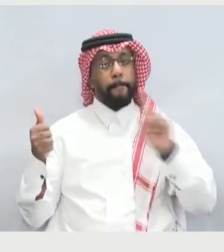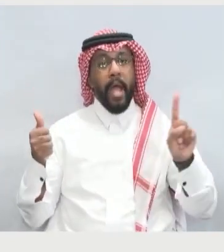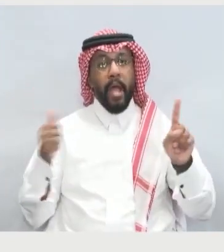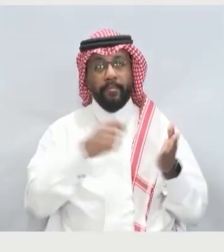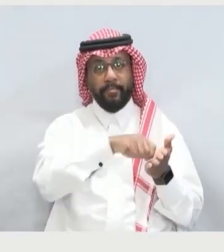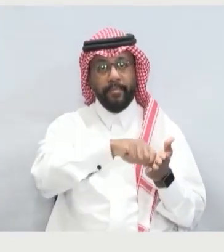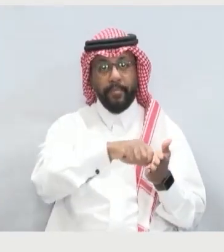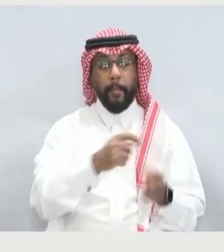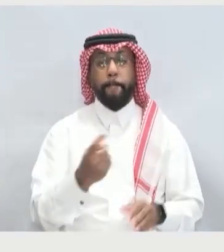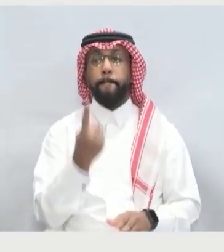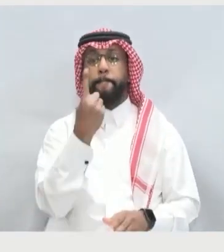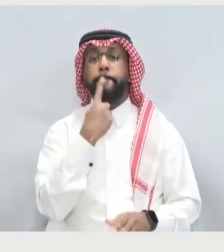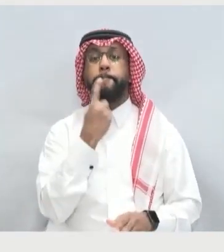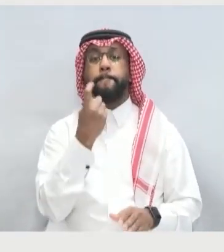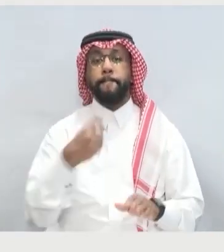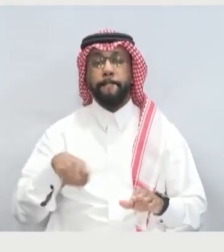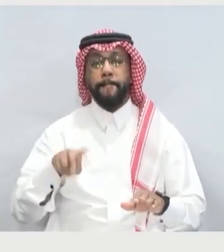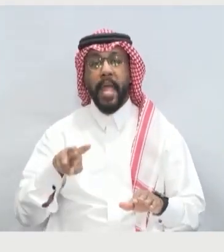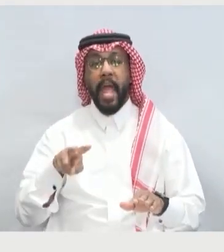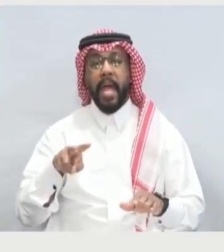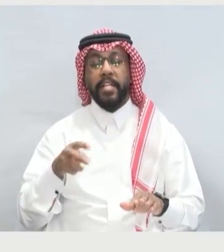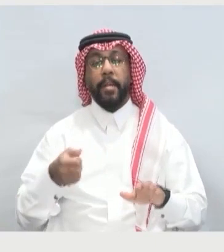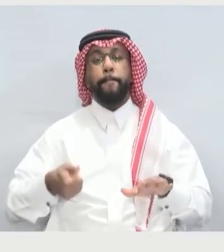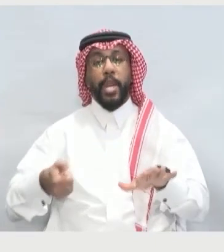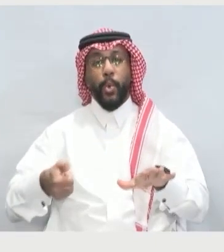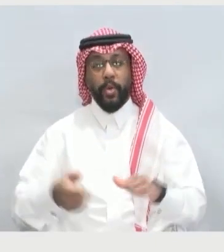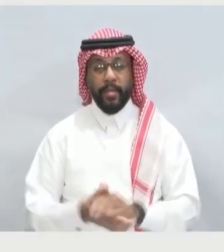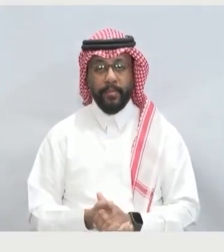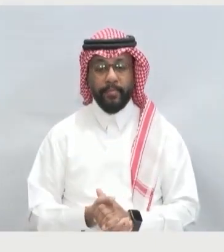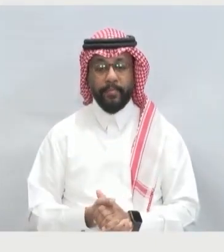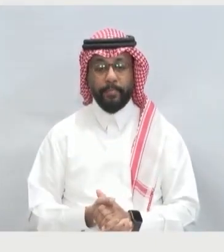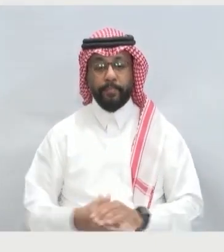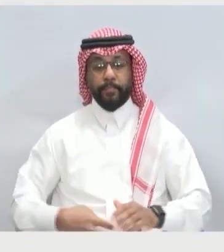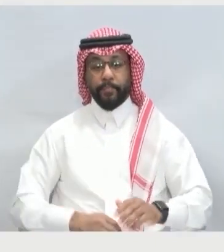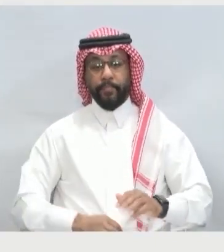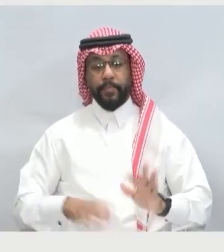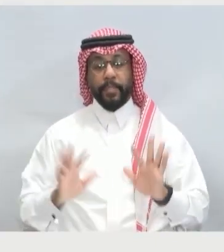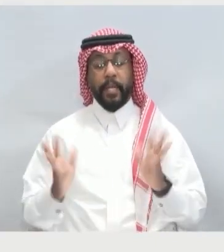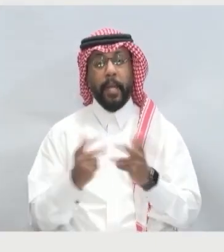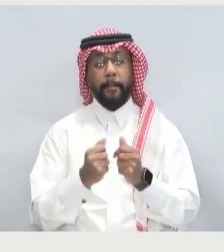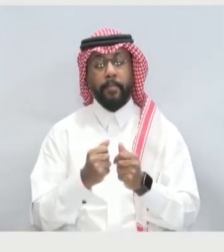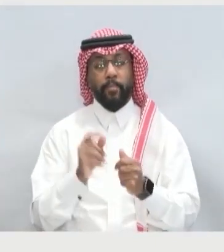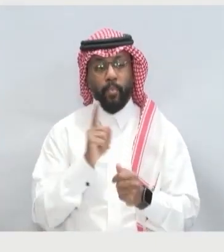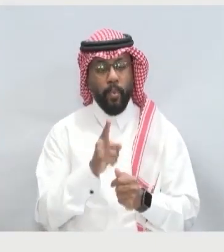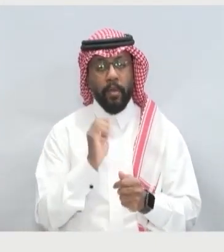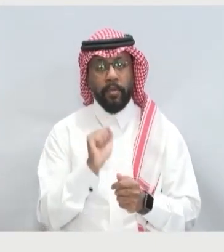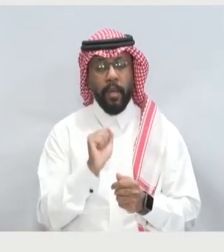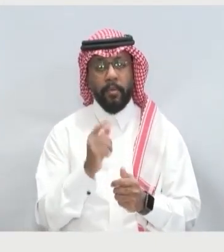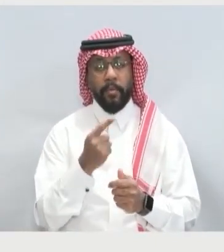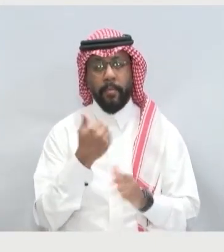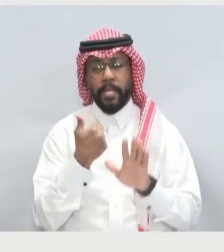بمقابل 100 مليون ريال فيما لا تساوي القيمه الدفتريه وهي القيمه التي تكلفت هذه المنشاه